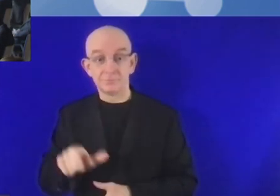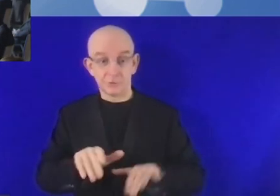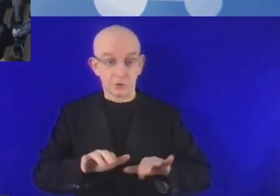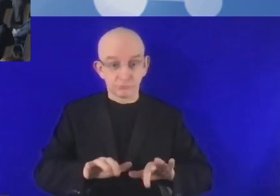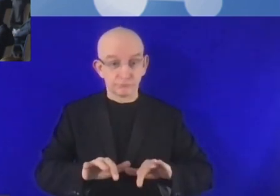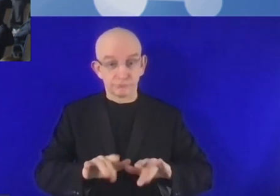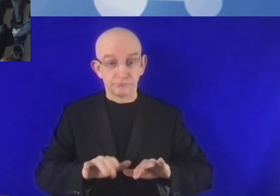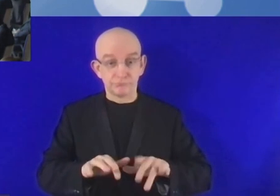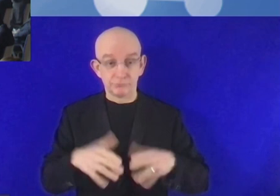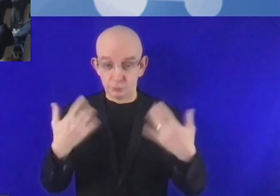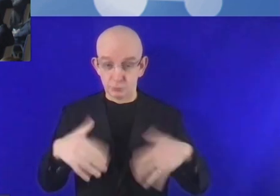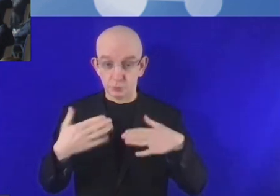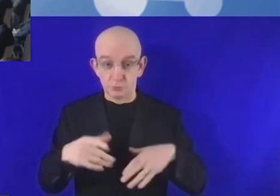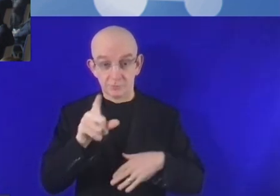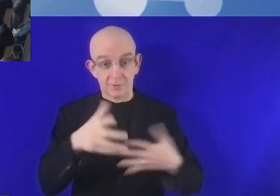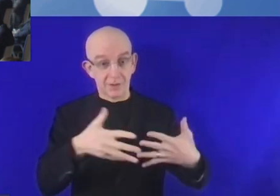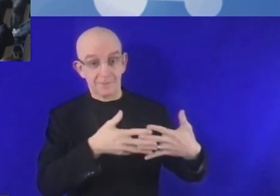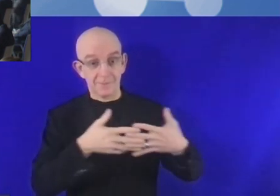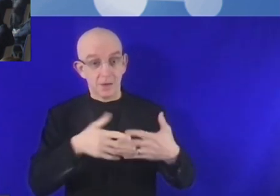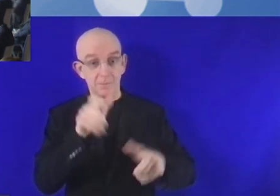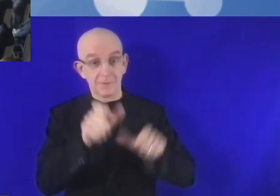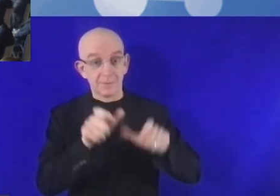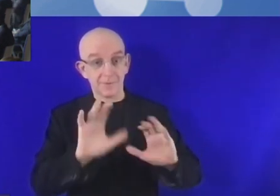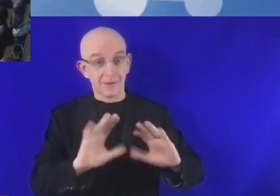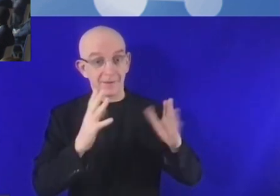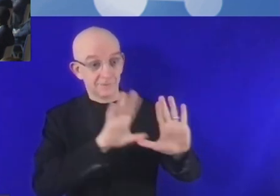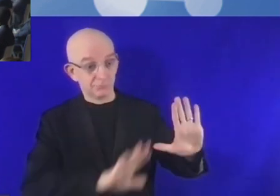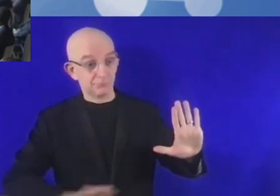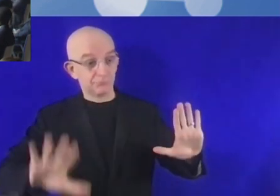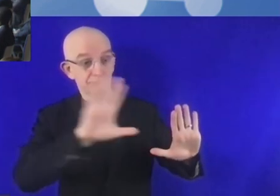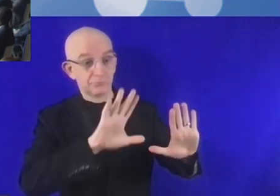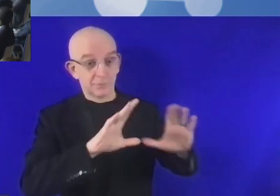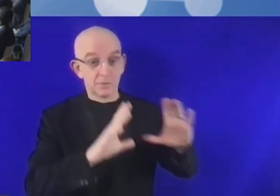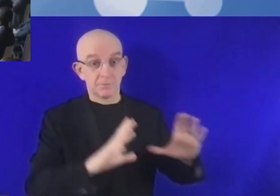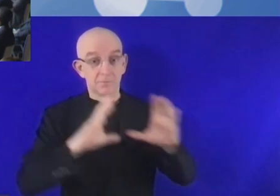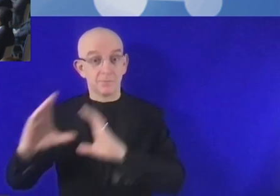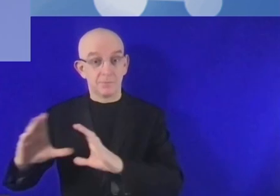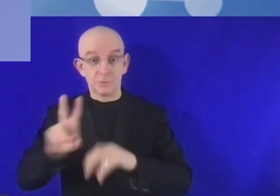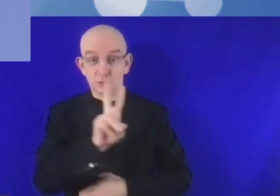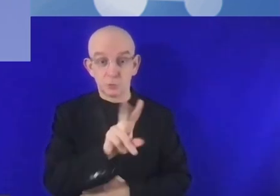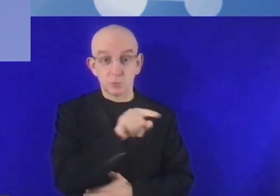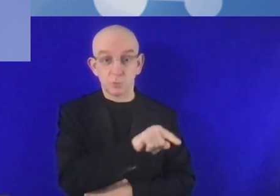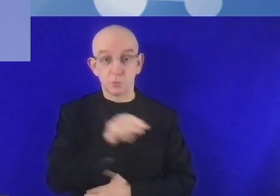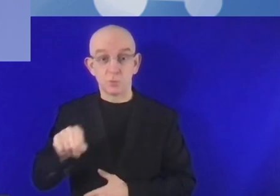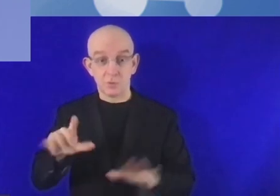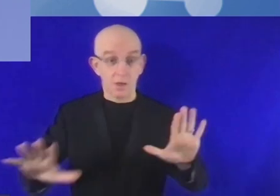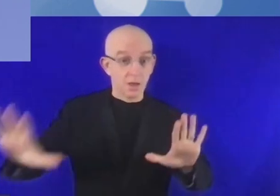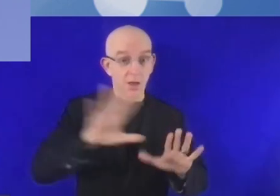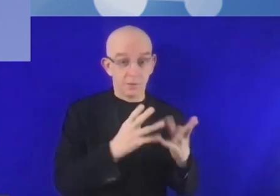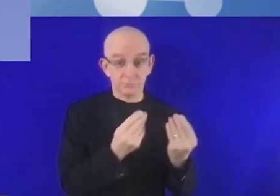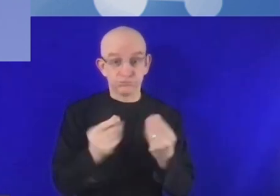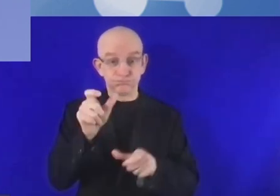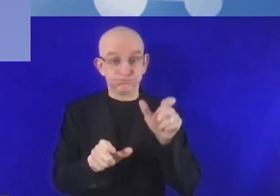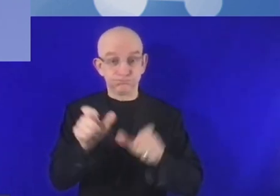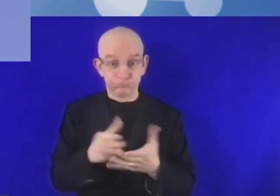od 2019 roku, 782 miliony nowych użytkowników zaczęło korzystać z internetu, a zatem to